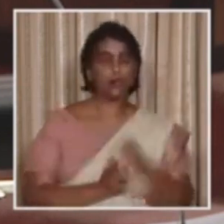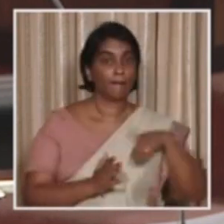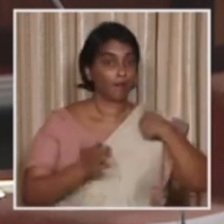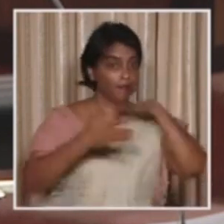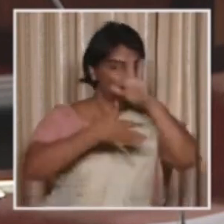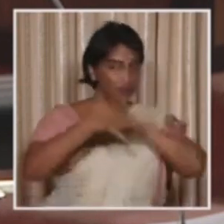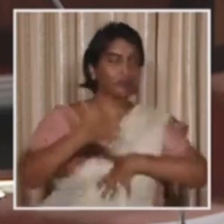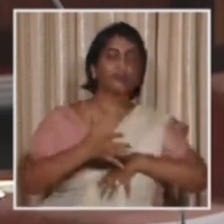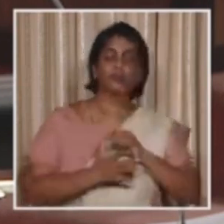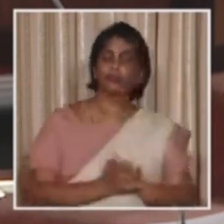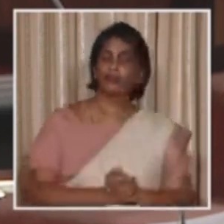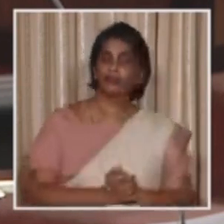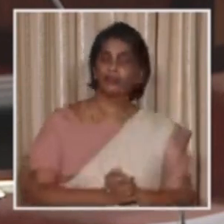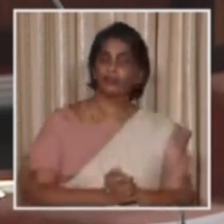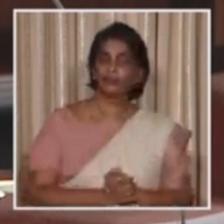பெரிய பாரிய